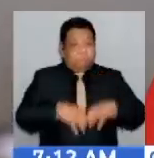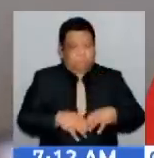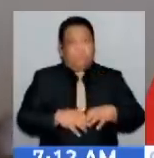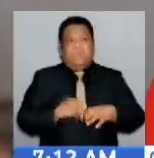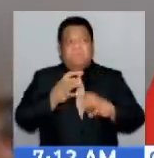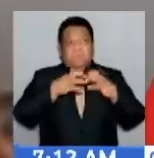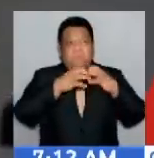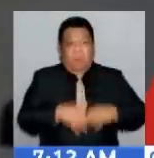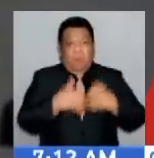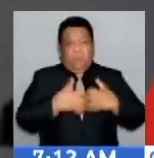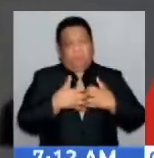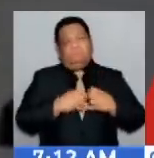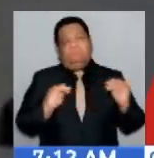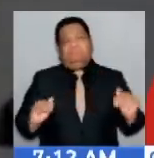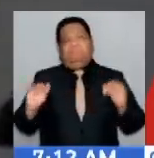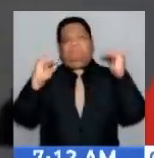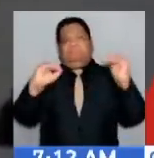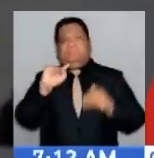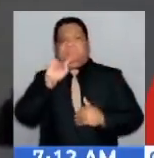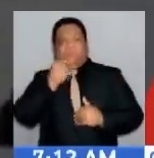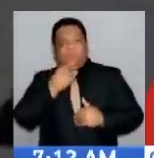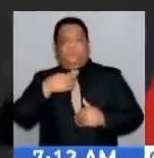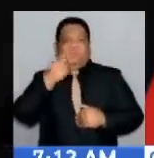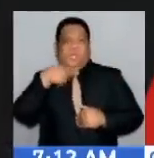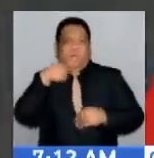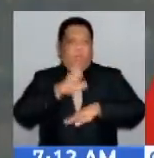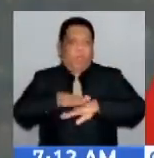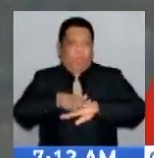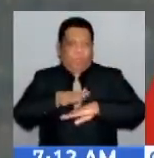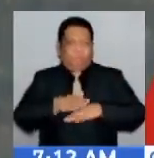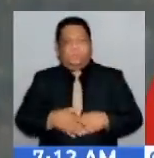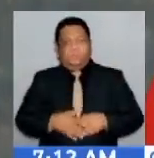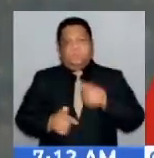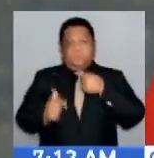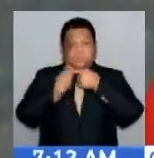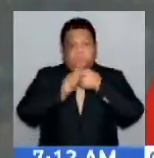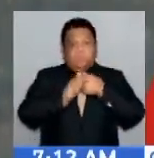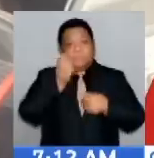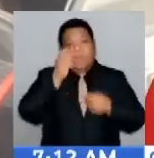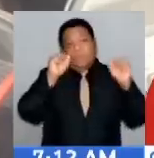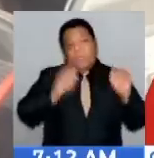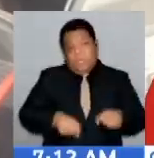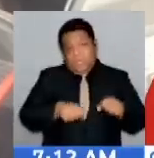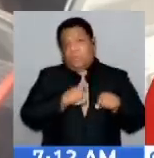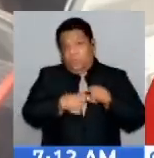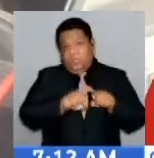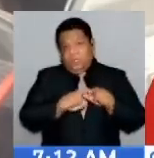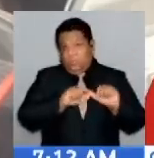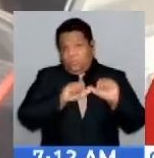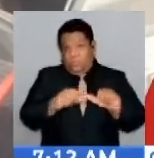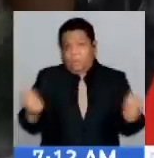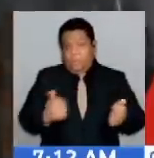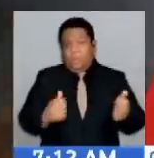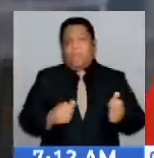ang supply ng kuryente kung magpapatakbo ng diesel power plants. Pero magmamahal ang ating kuryente. Kaya ang sinusulong